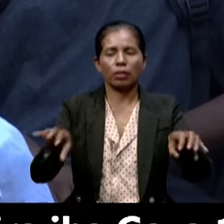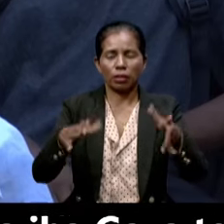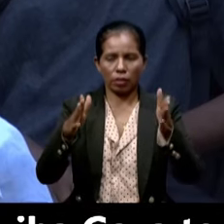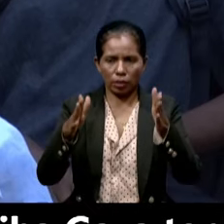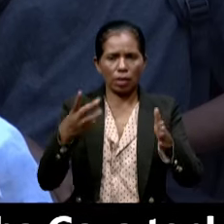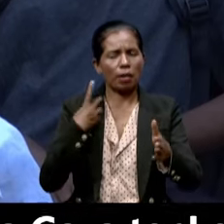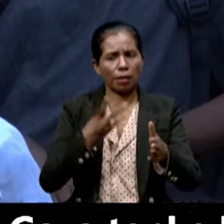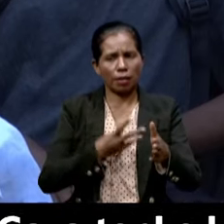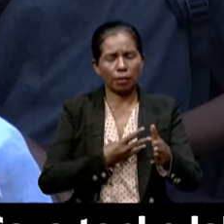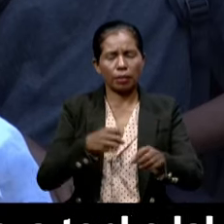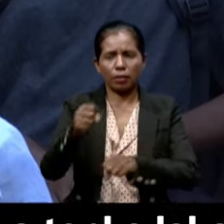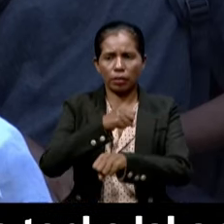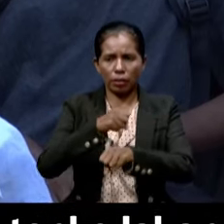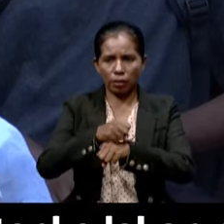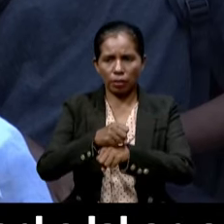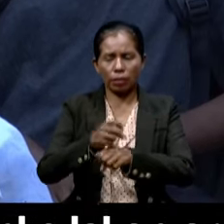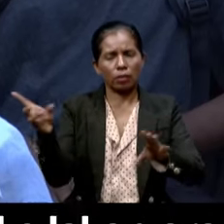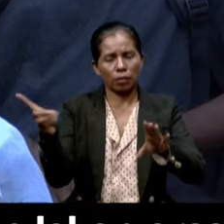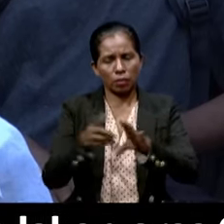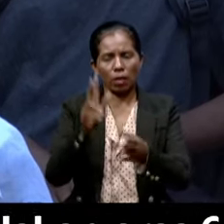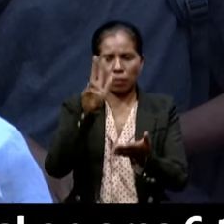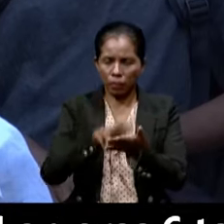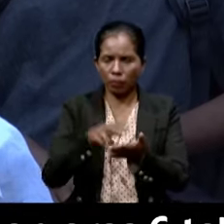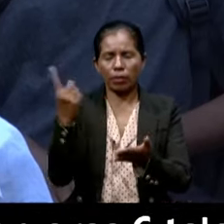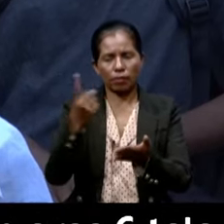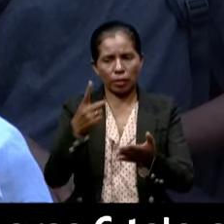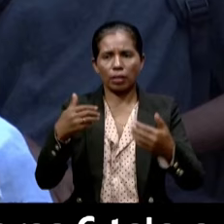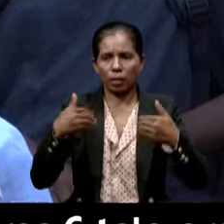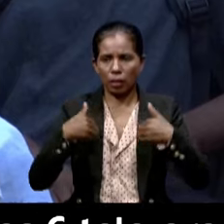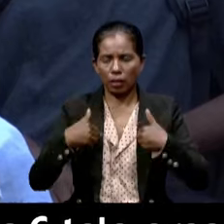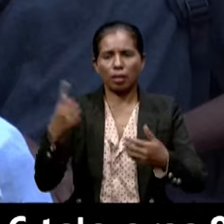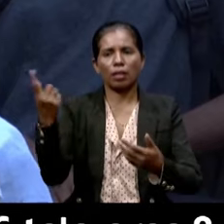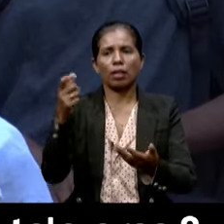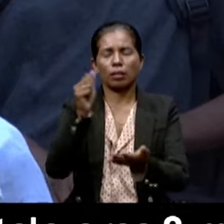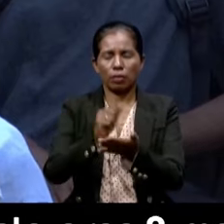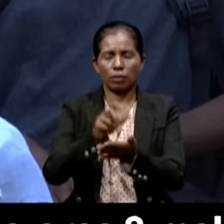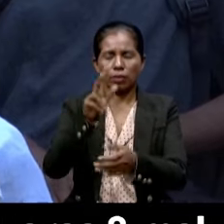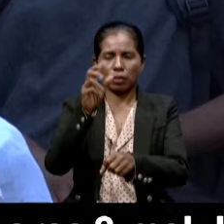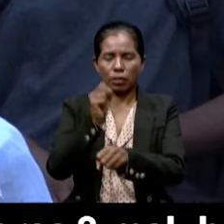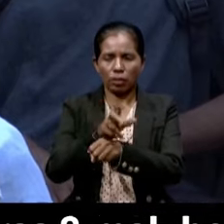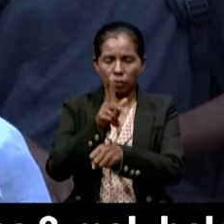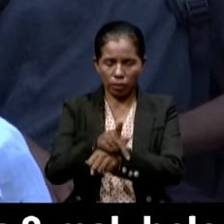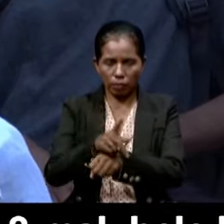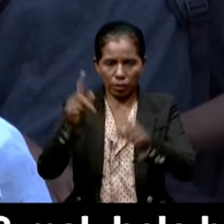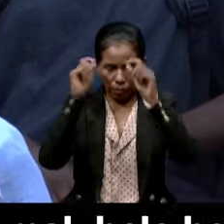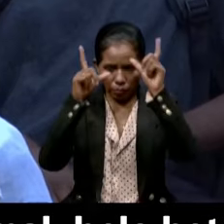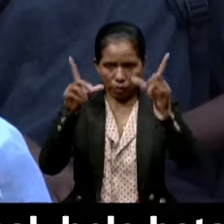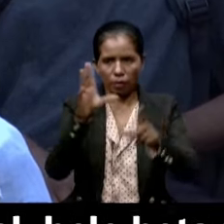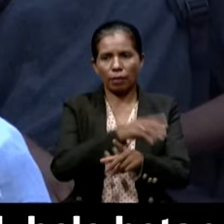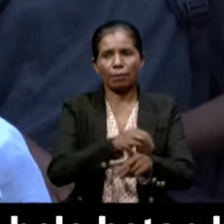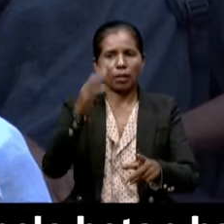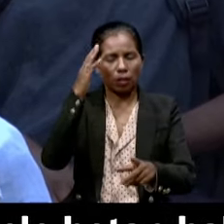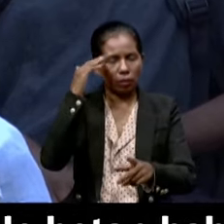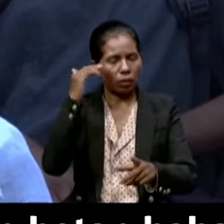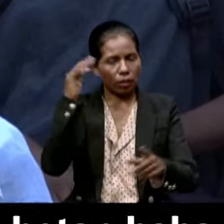apakah aminya dokumentus ne halu aprova na fatinga lain kita aprova di iha sefope timor atau iha sef no dombu ga sefope korea ne la